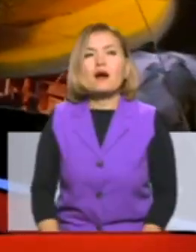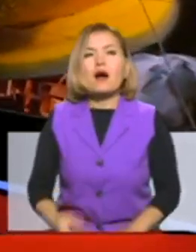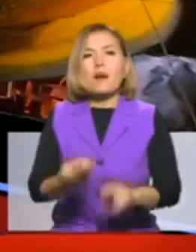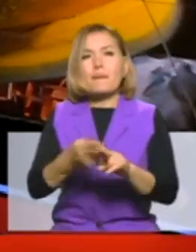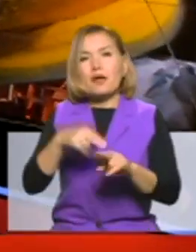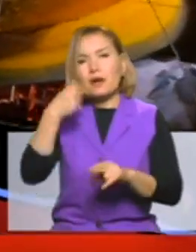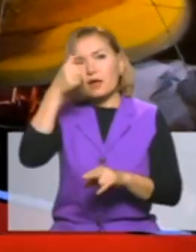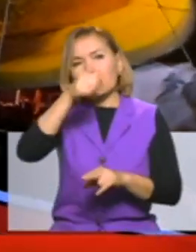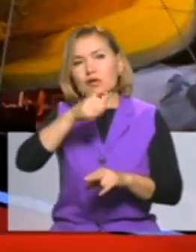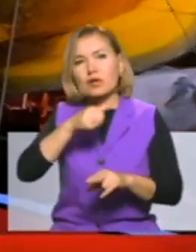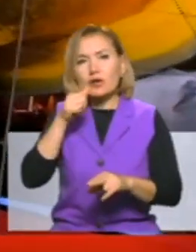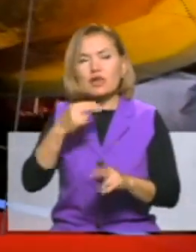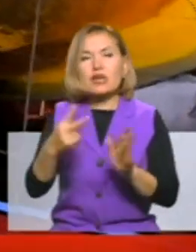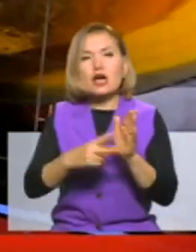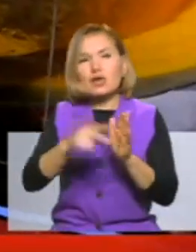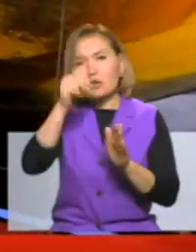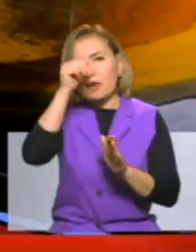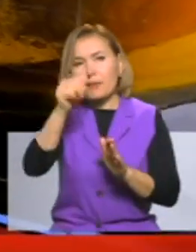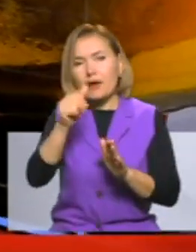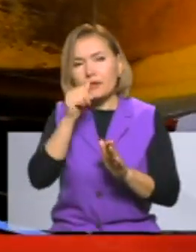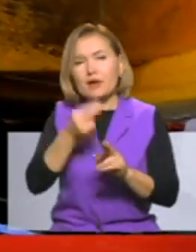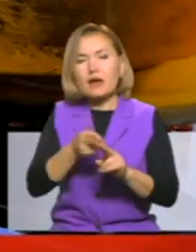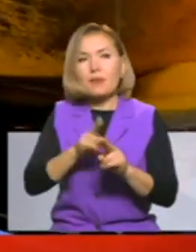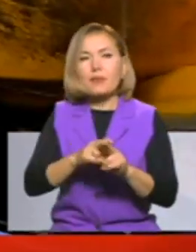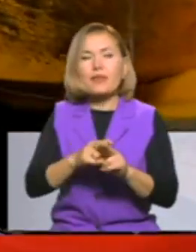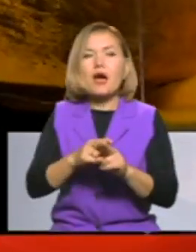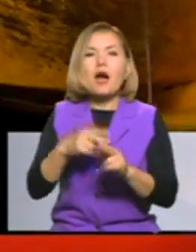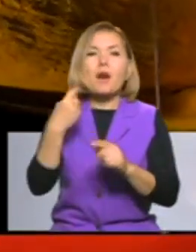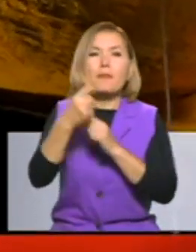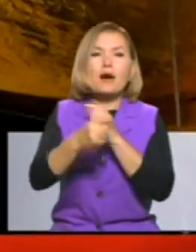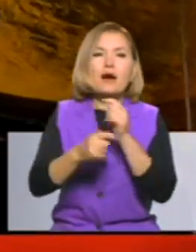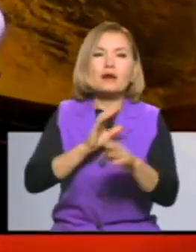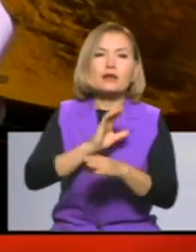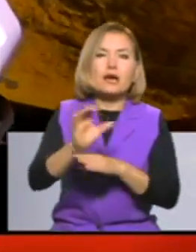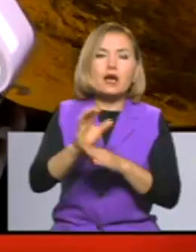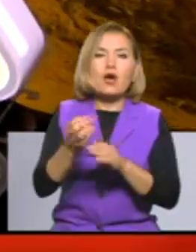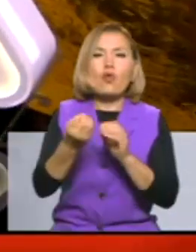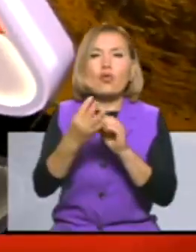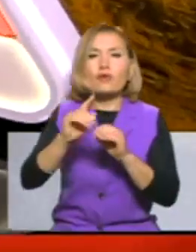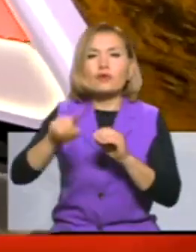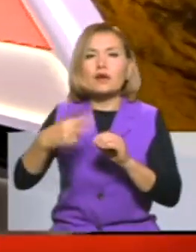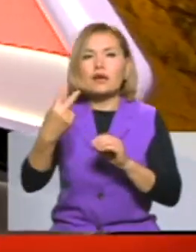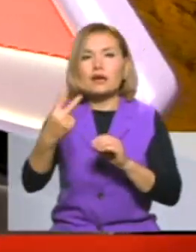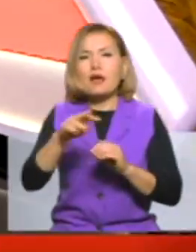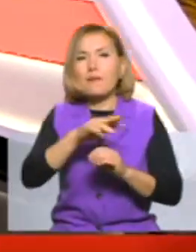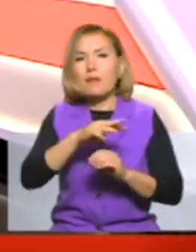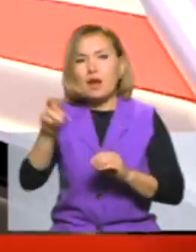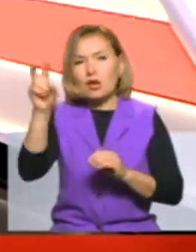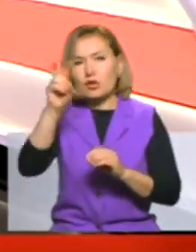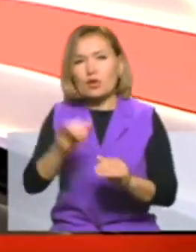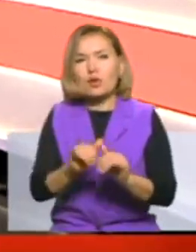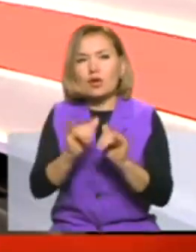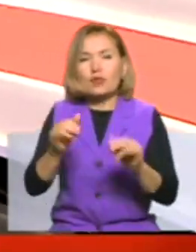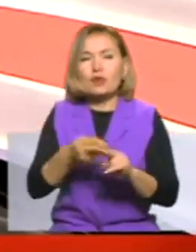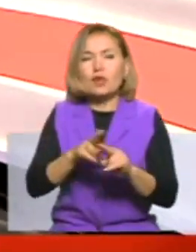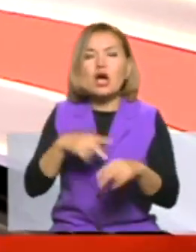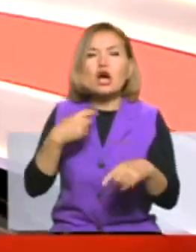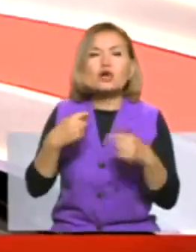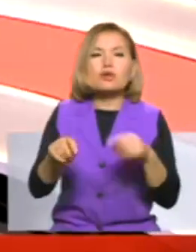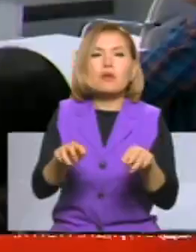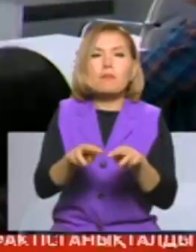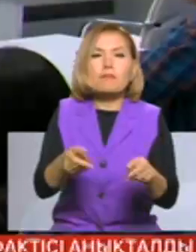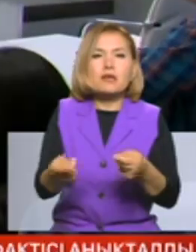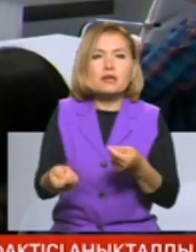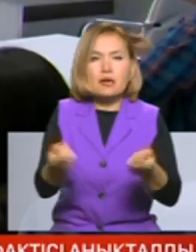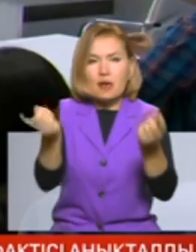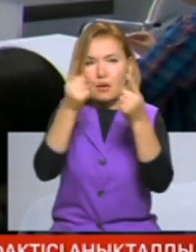Ақпараттарға ойсамыз, биылғы жылдың жет айында шикізаттық емес тауарлардың экспорты 14,2 миллиард долларға жеткен. Бұл туралы сауда және